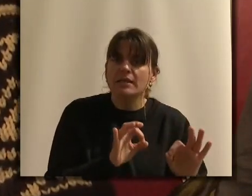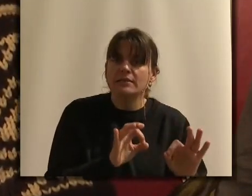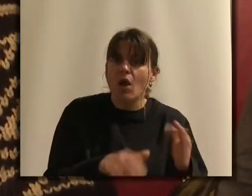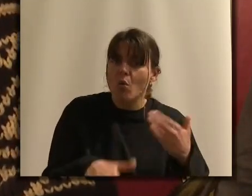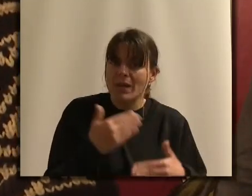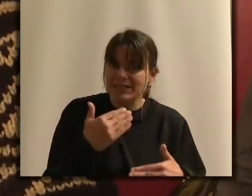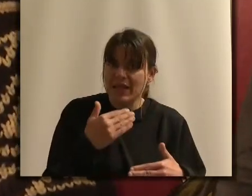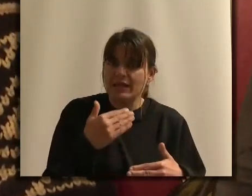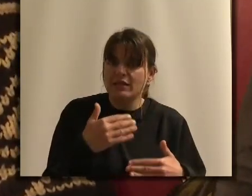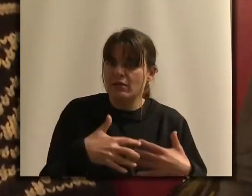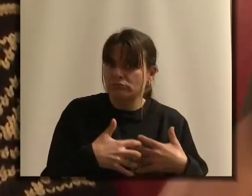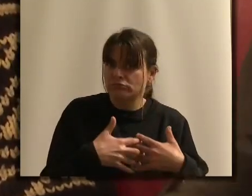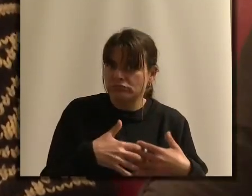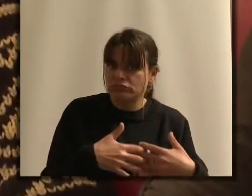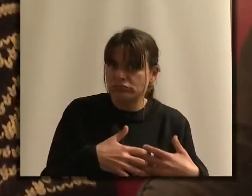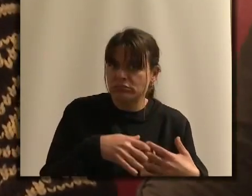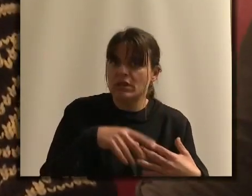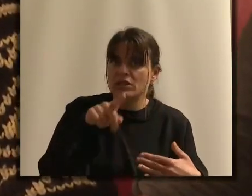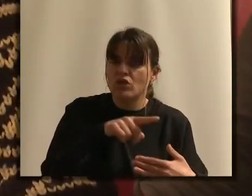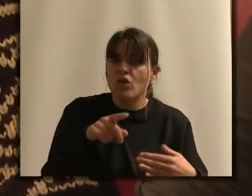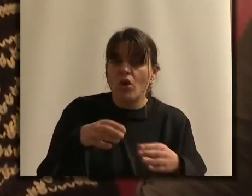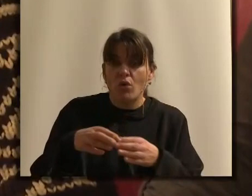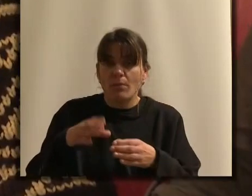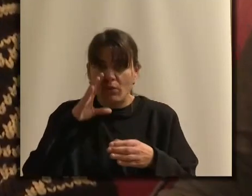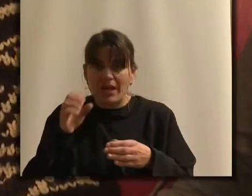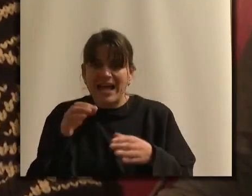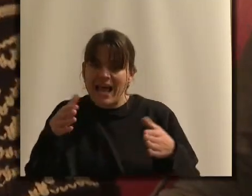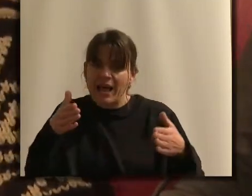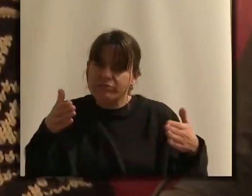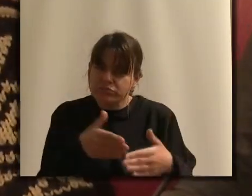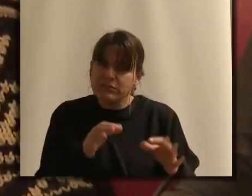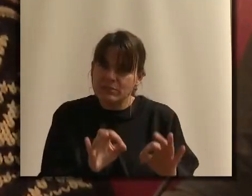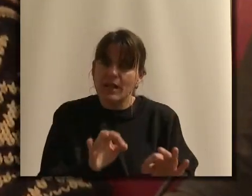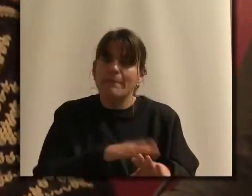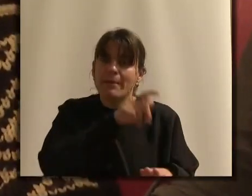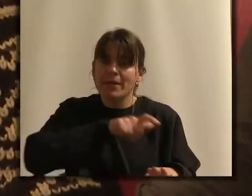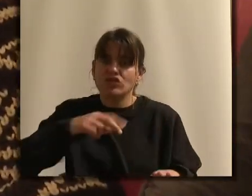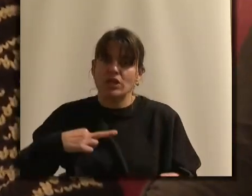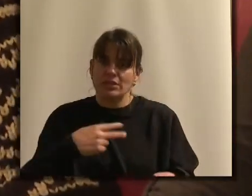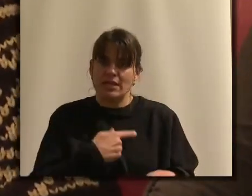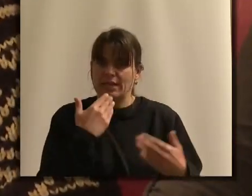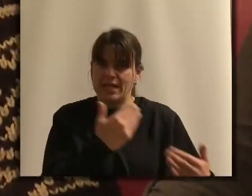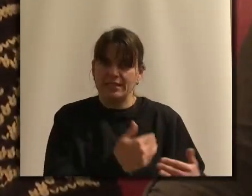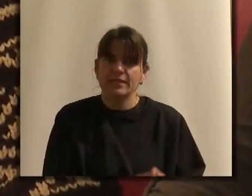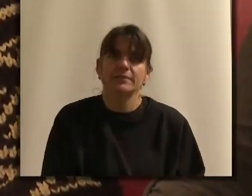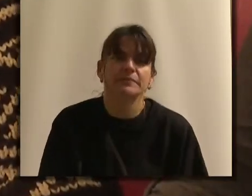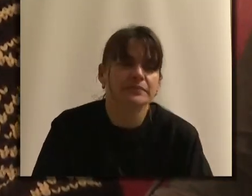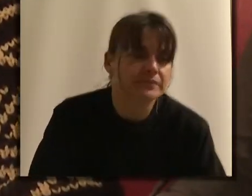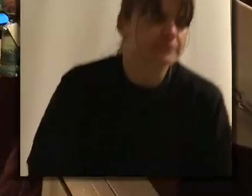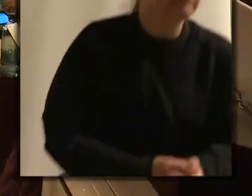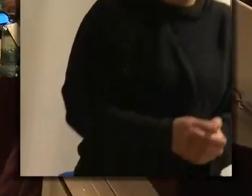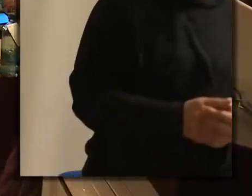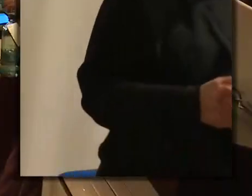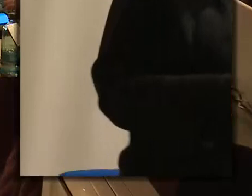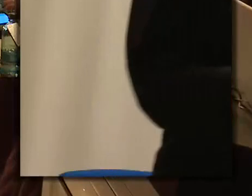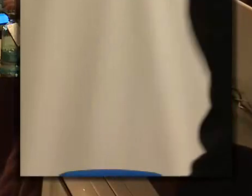posat en marxa, que hagi posat en marxa l'equip de govern, que vagin dirigits als col·lectius de persones trans. Gràcies. Moltes gràcies,